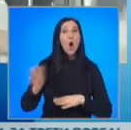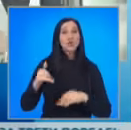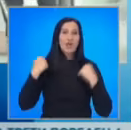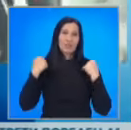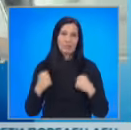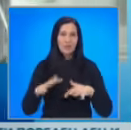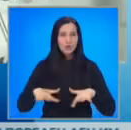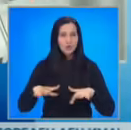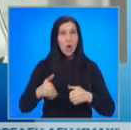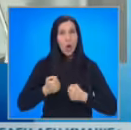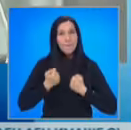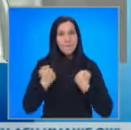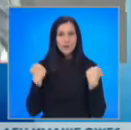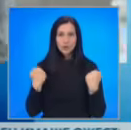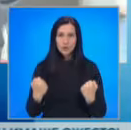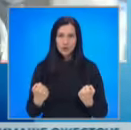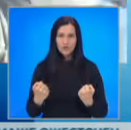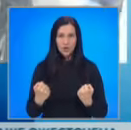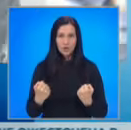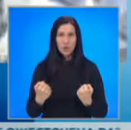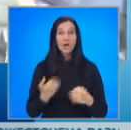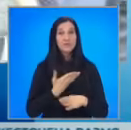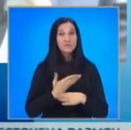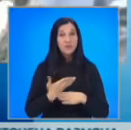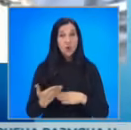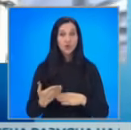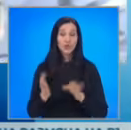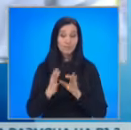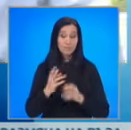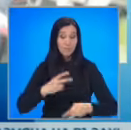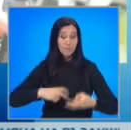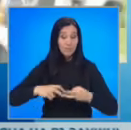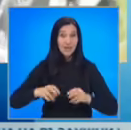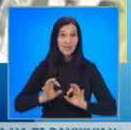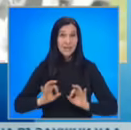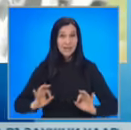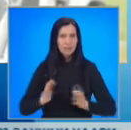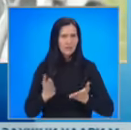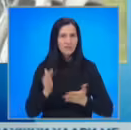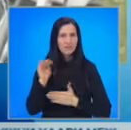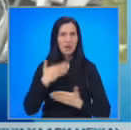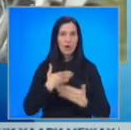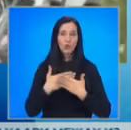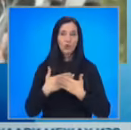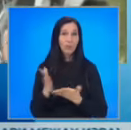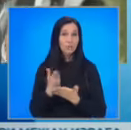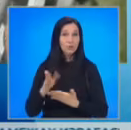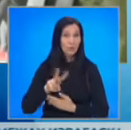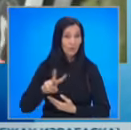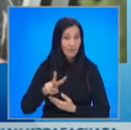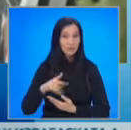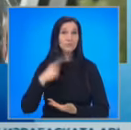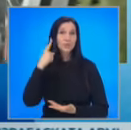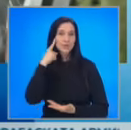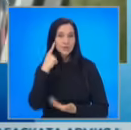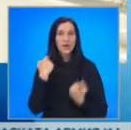тежко състояние с опасност за живота. Все още се изяснява какви са били отношенията помежду им, но се